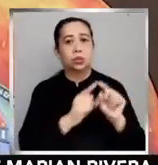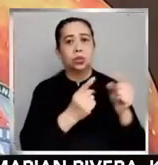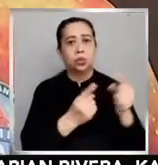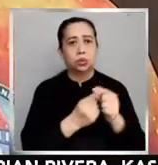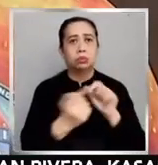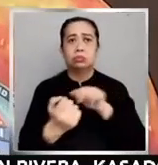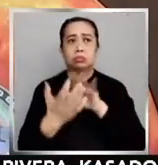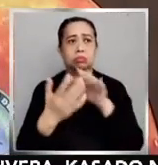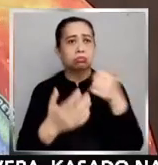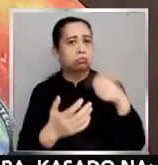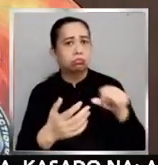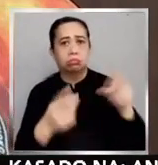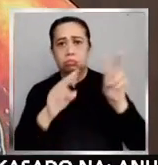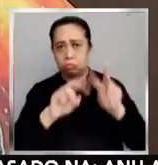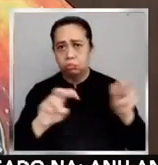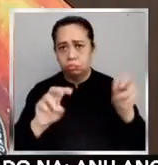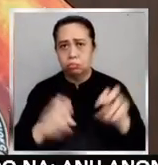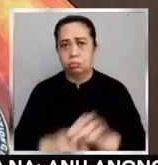sa investigasyon.